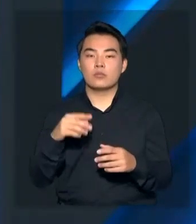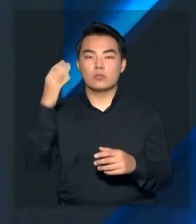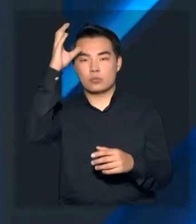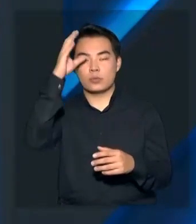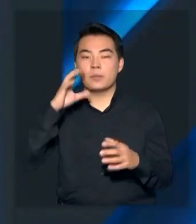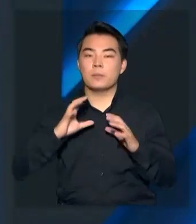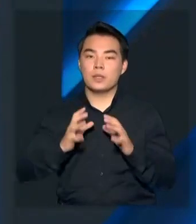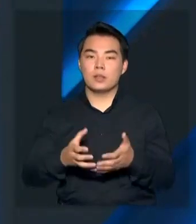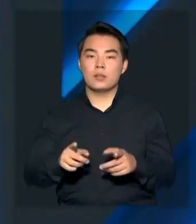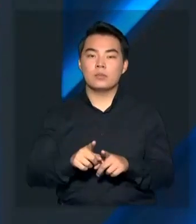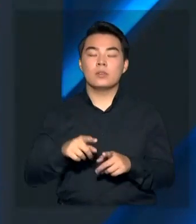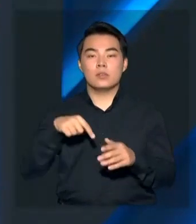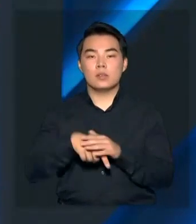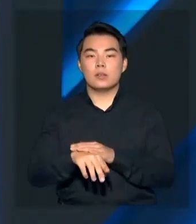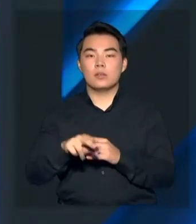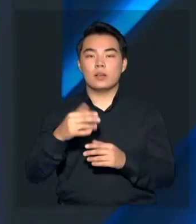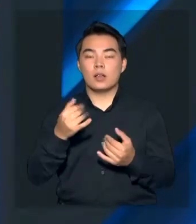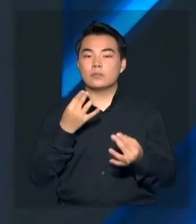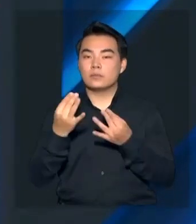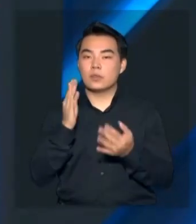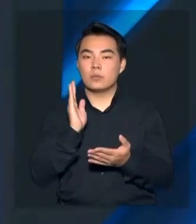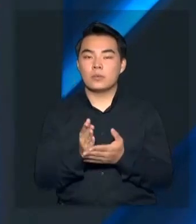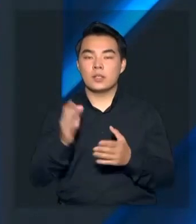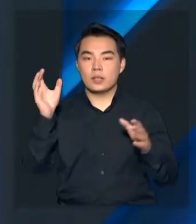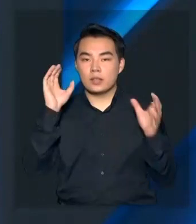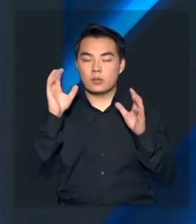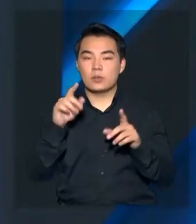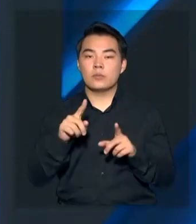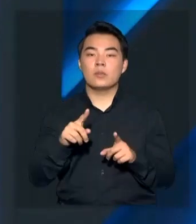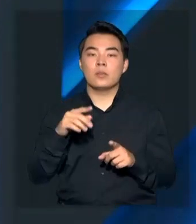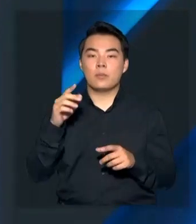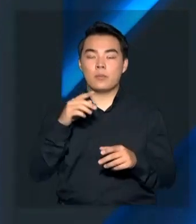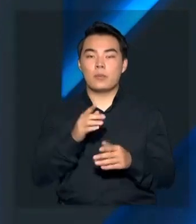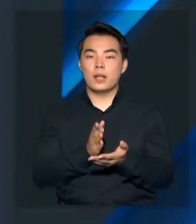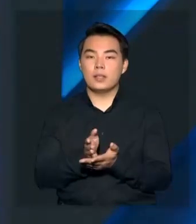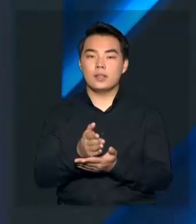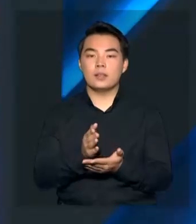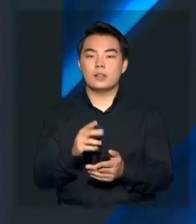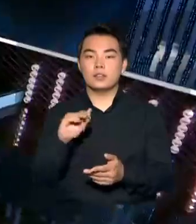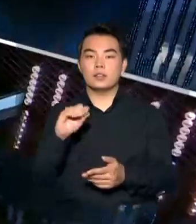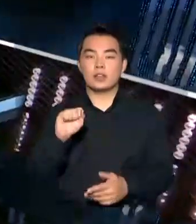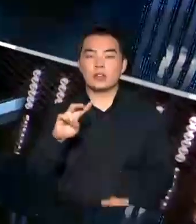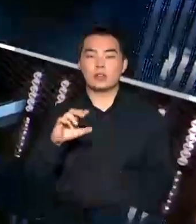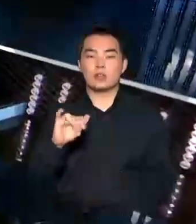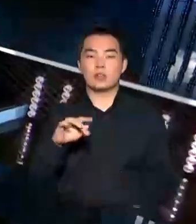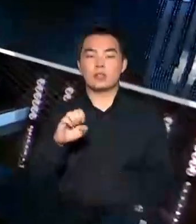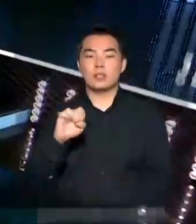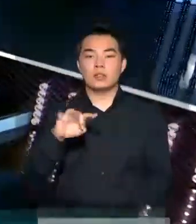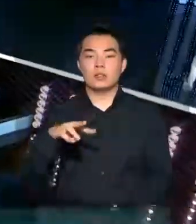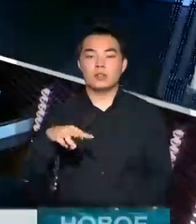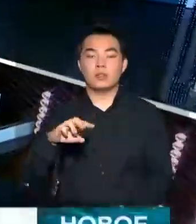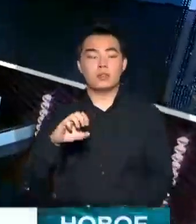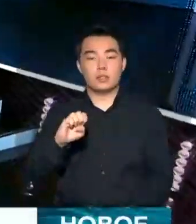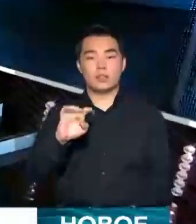гостем в студии, политологом, экспертом Института мировой экономики и политики Ерсултаном Жансейитовым. Ерсултан, добрый